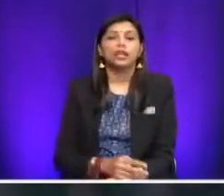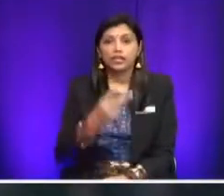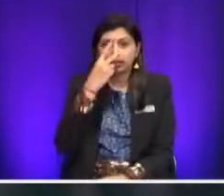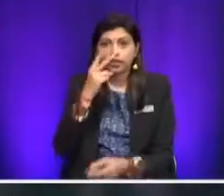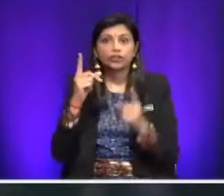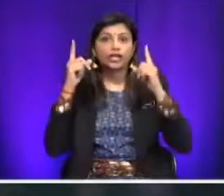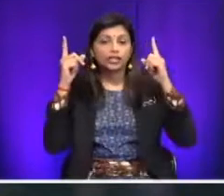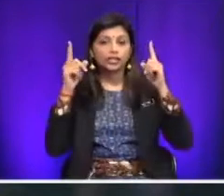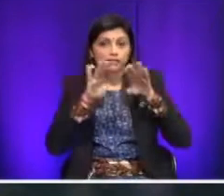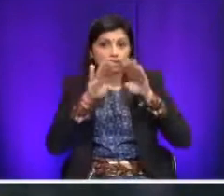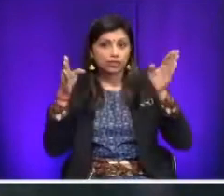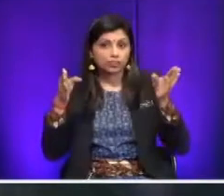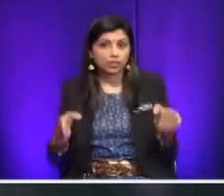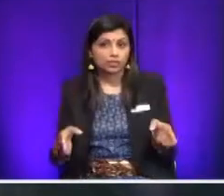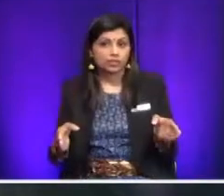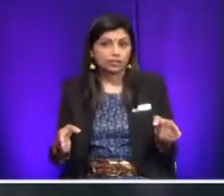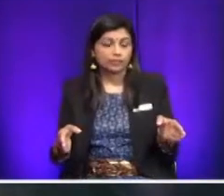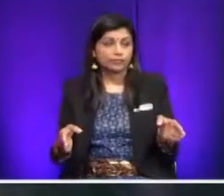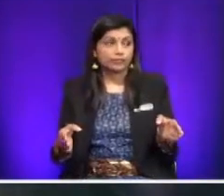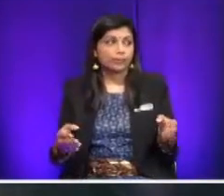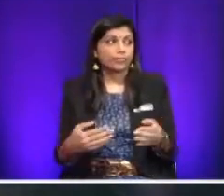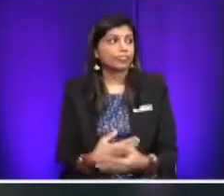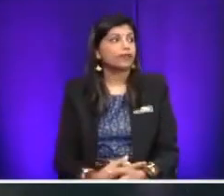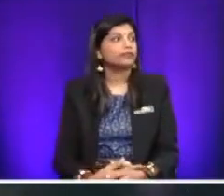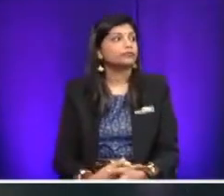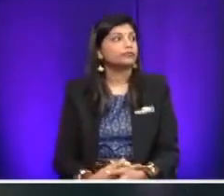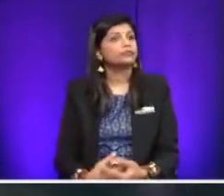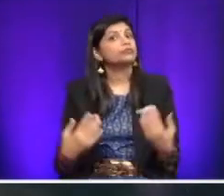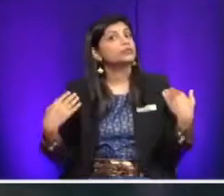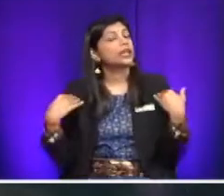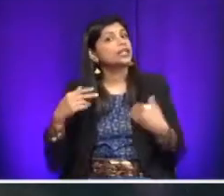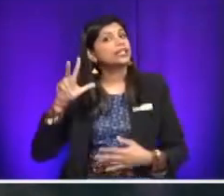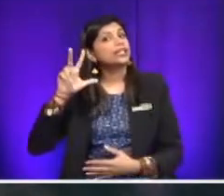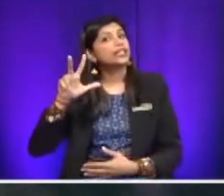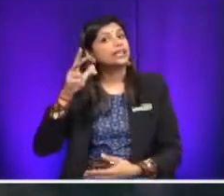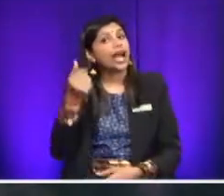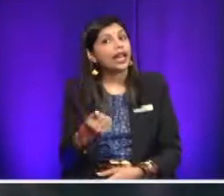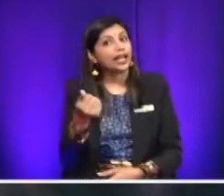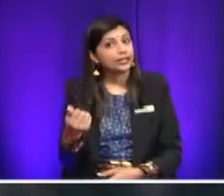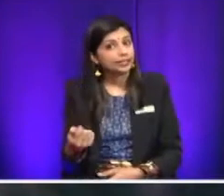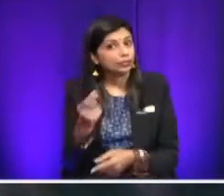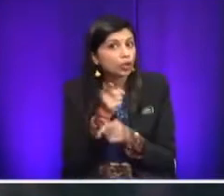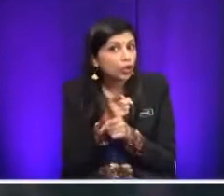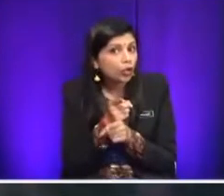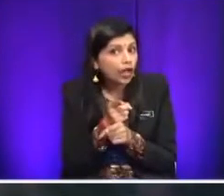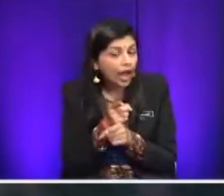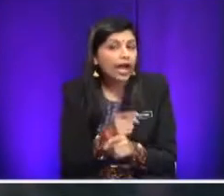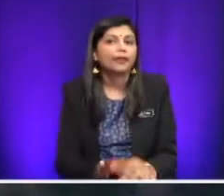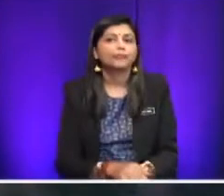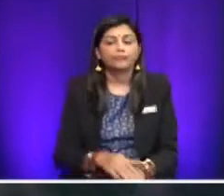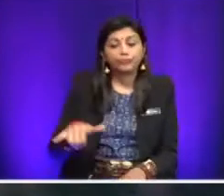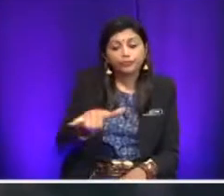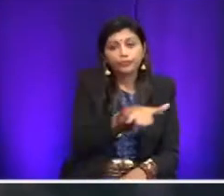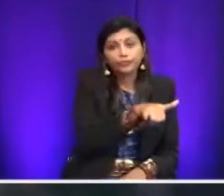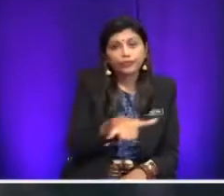disitu ada tiga kita pagi tiga peredaran masuk ataupun zaman eh Ayo maju